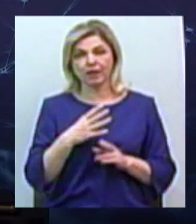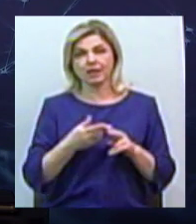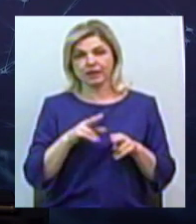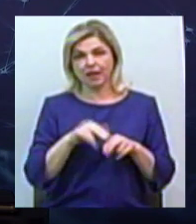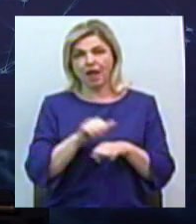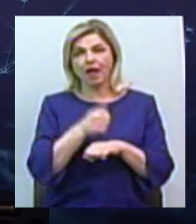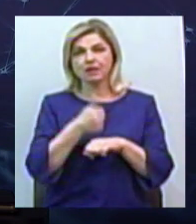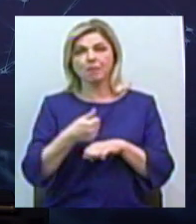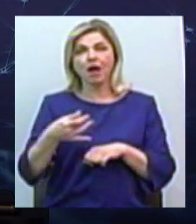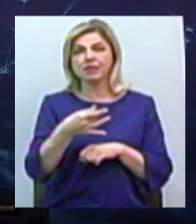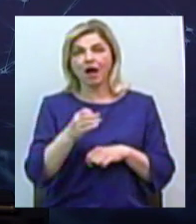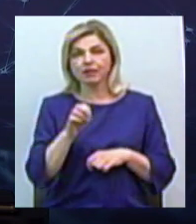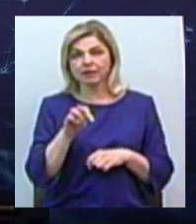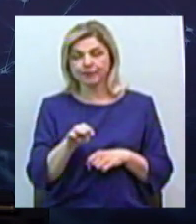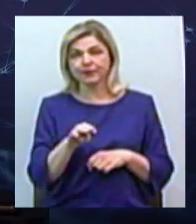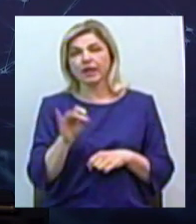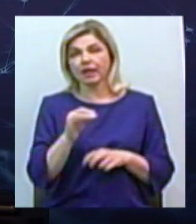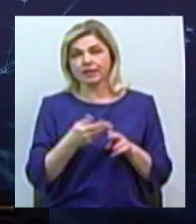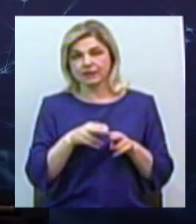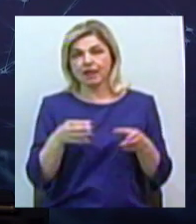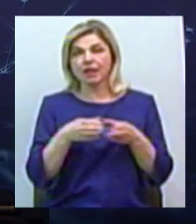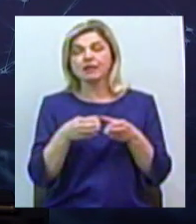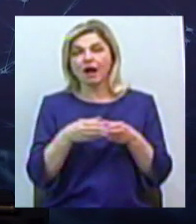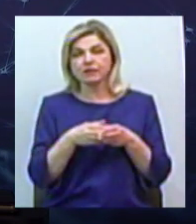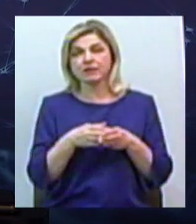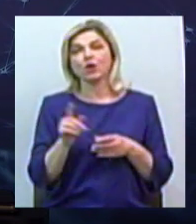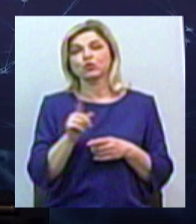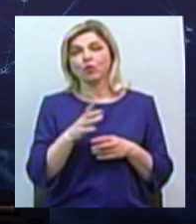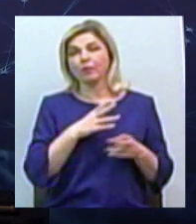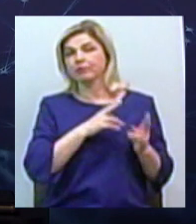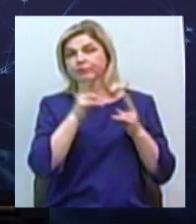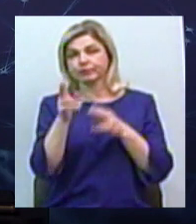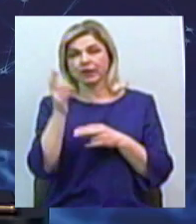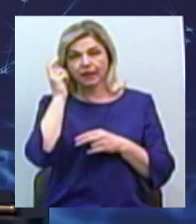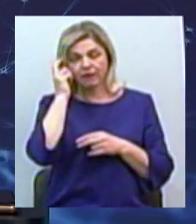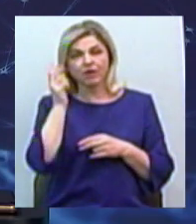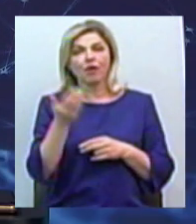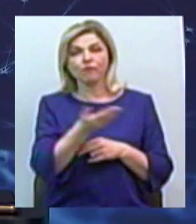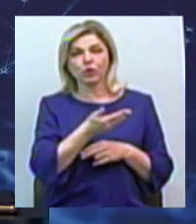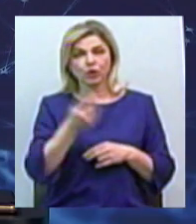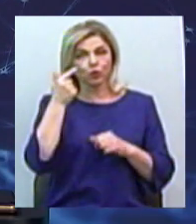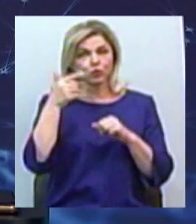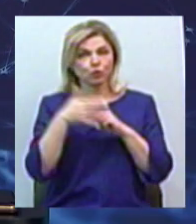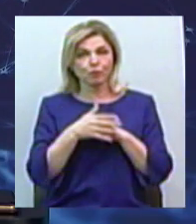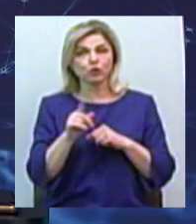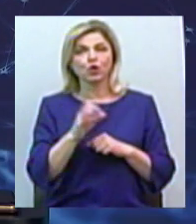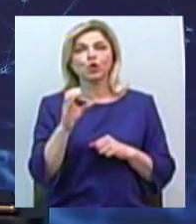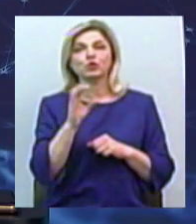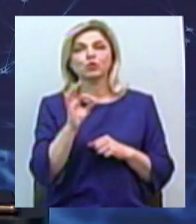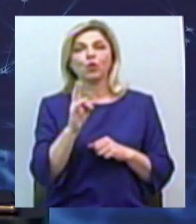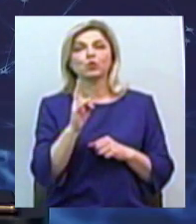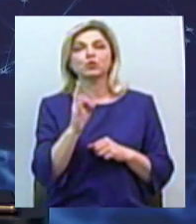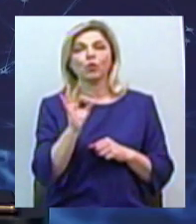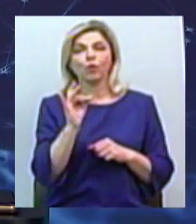знаходився. І, відповідно, ця делегація, яка приїхала до Києва, вони розуміють, що з Скоропадським вже домовлятися